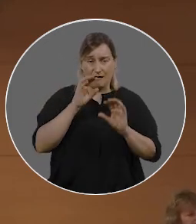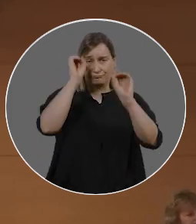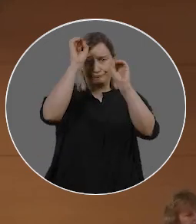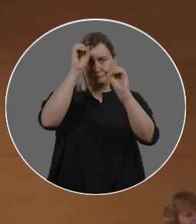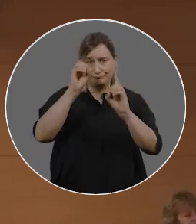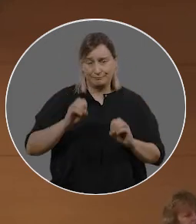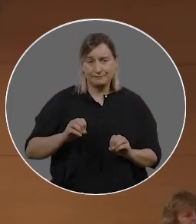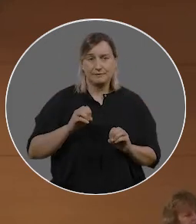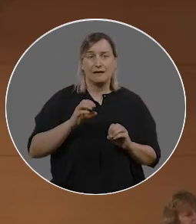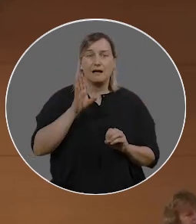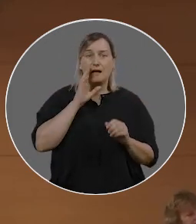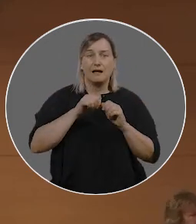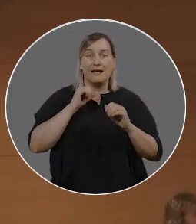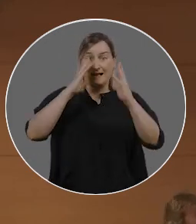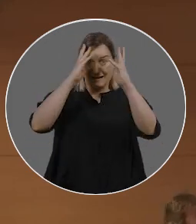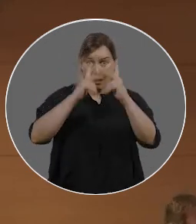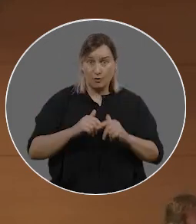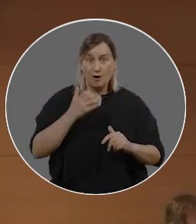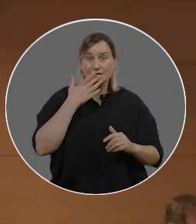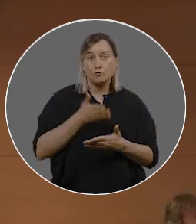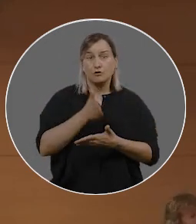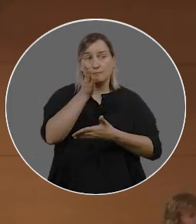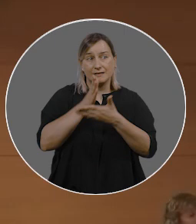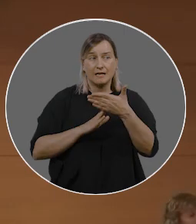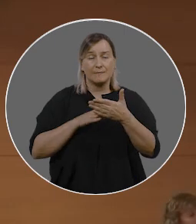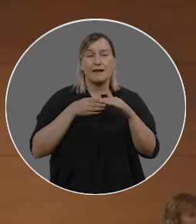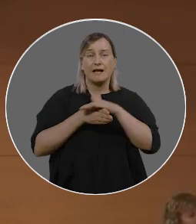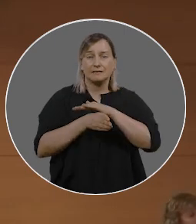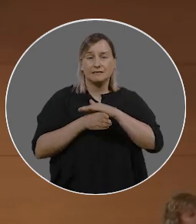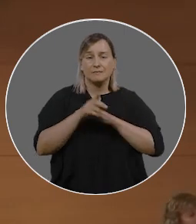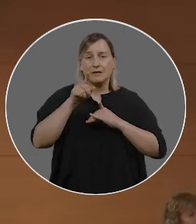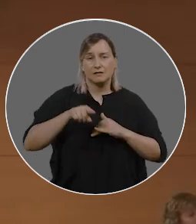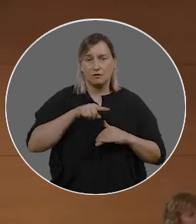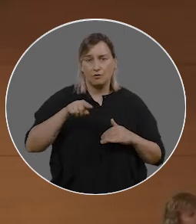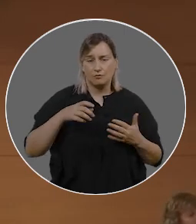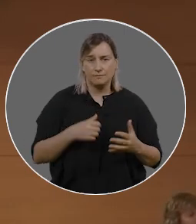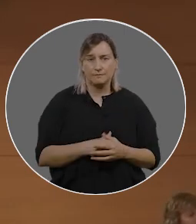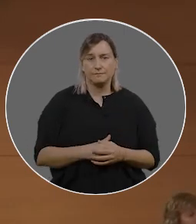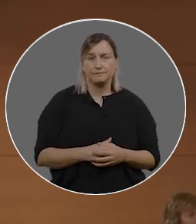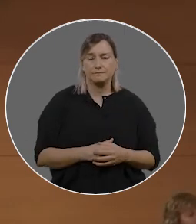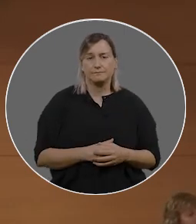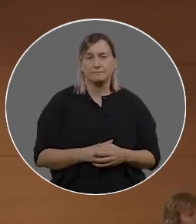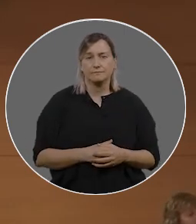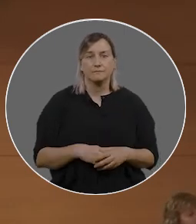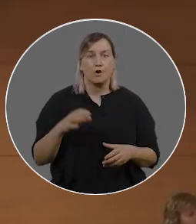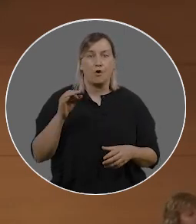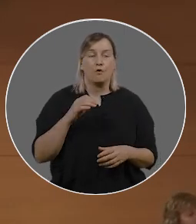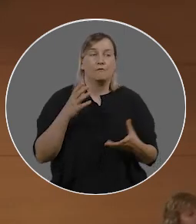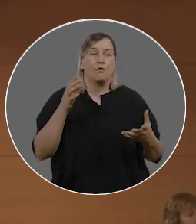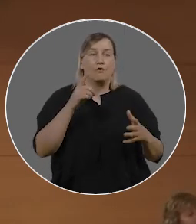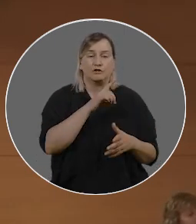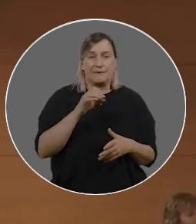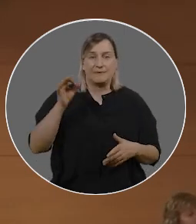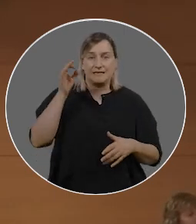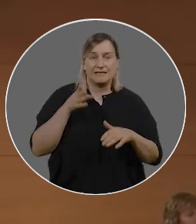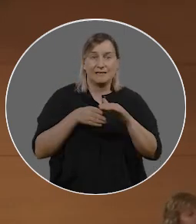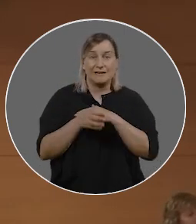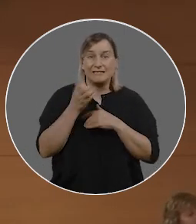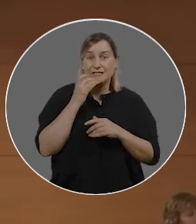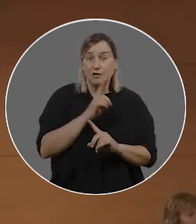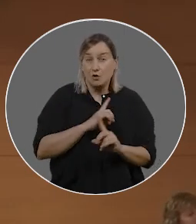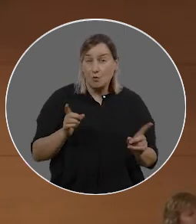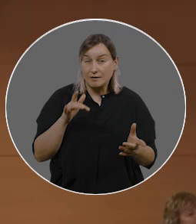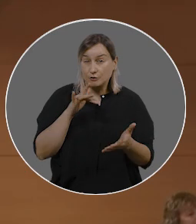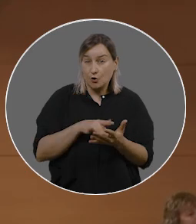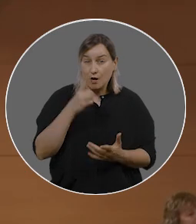heu d'omplir, no? I que és el que calcula si ets parcialment accessible o no, o totalment.